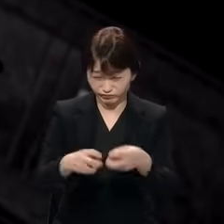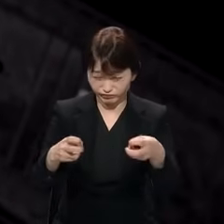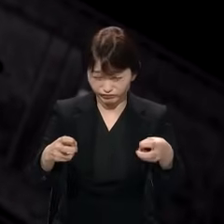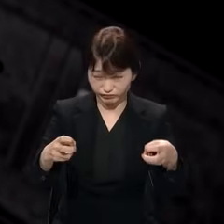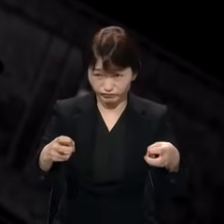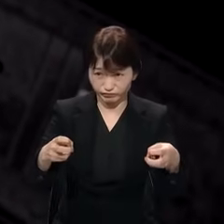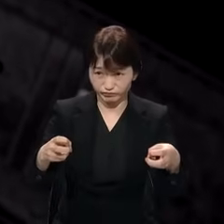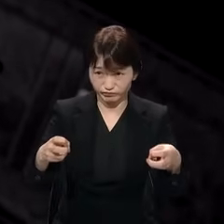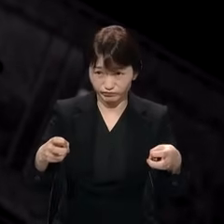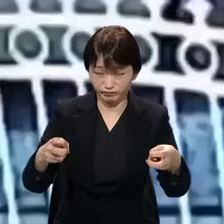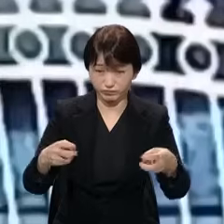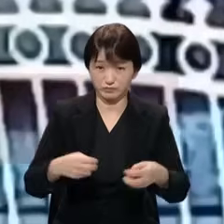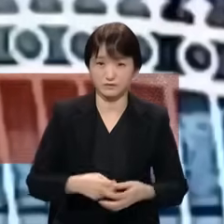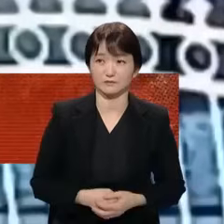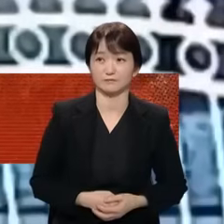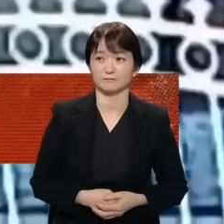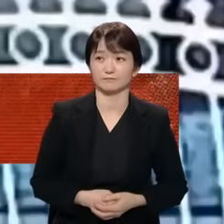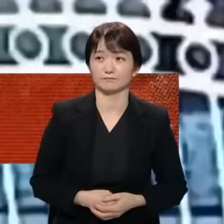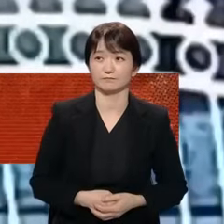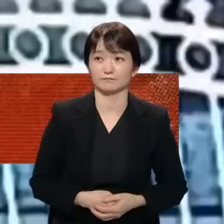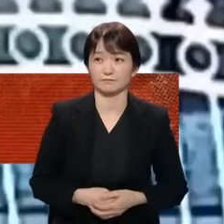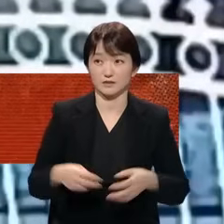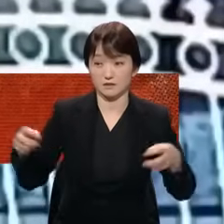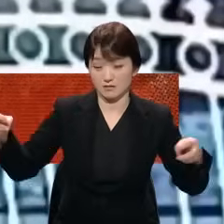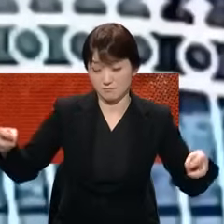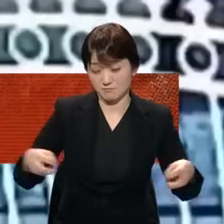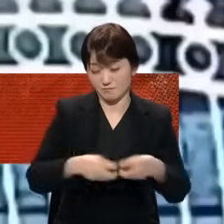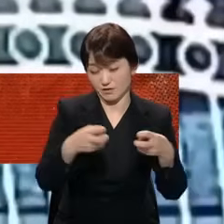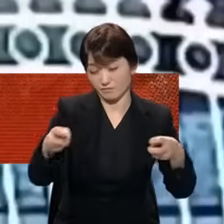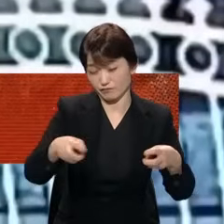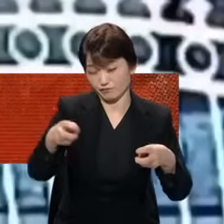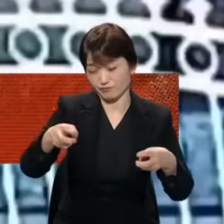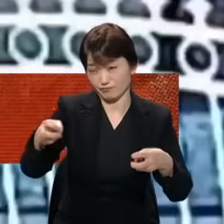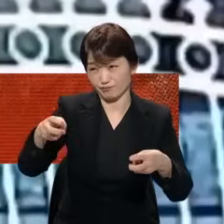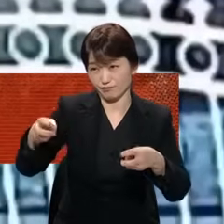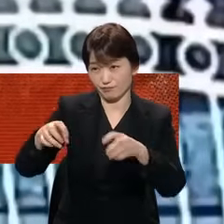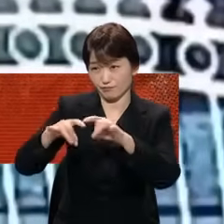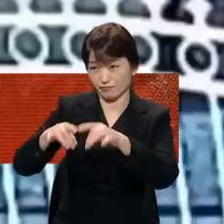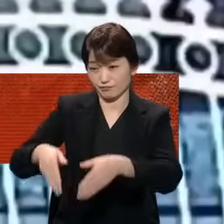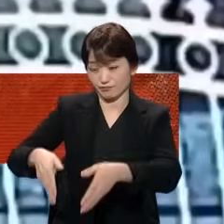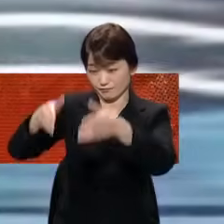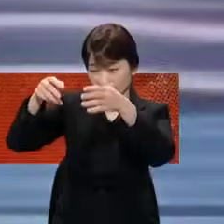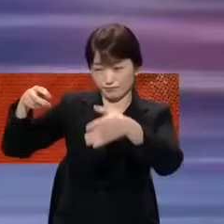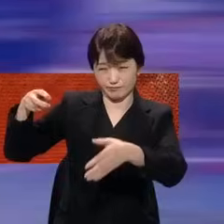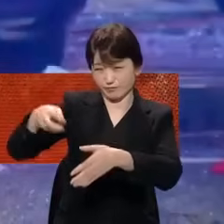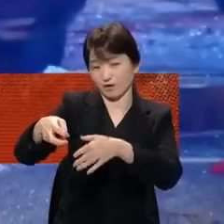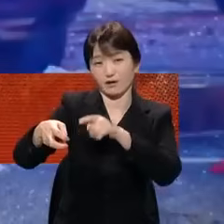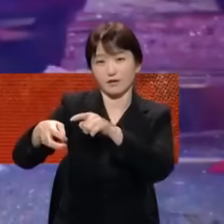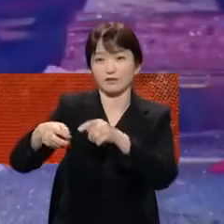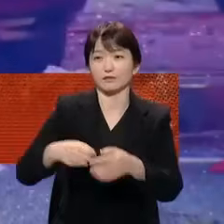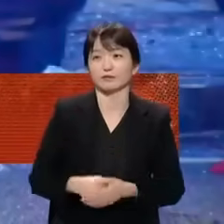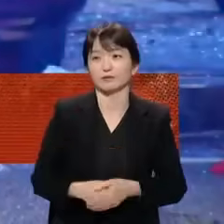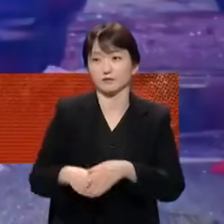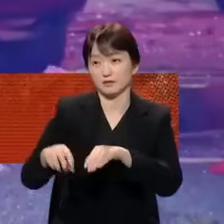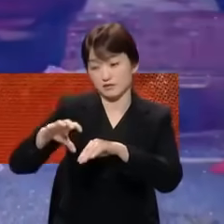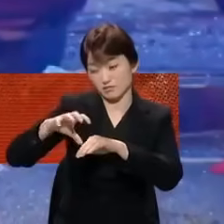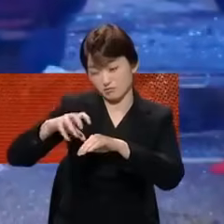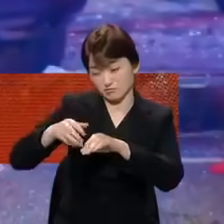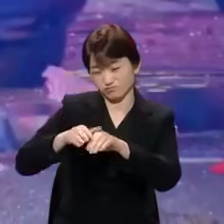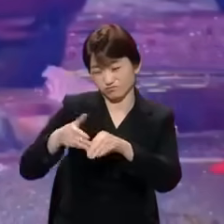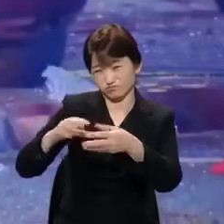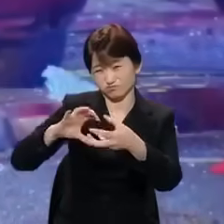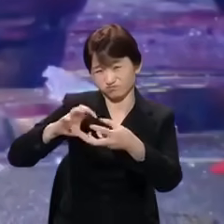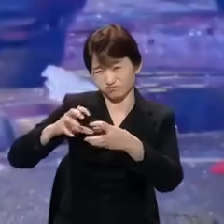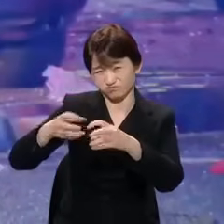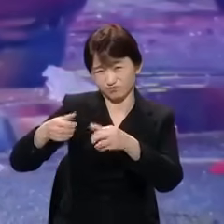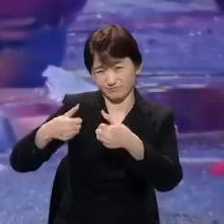멈춰섰는데 부딪힌 또 다른 차량은 빙글빙글 돌다가 그만 전봇대까지 들이받아버리고 말았습니다. 본입부터 차 문까지 다